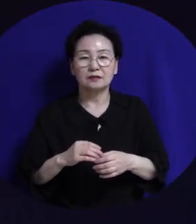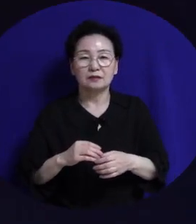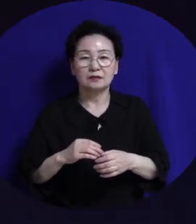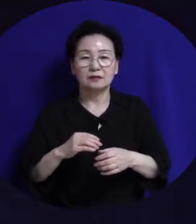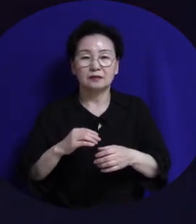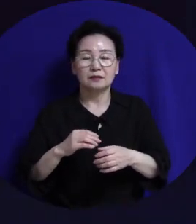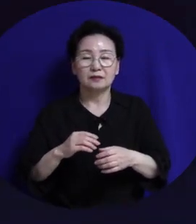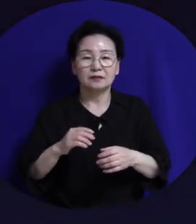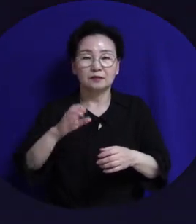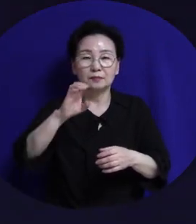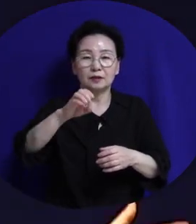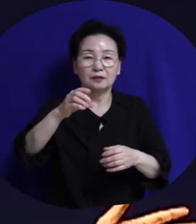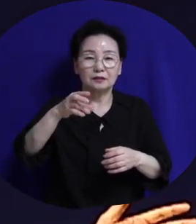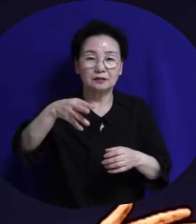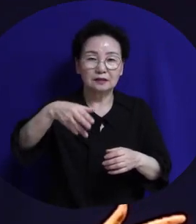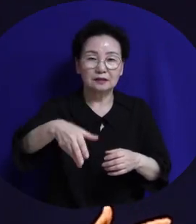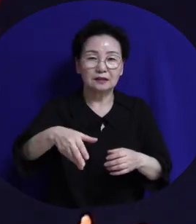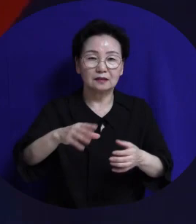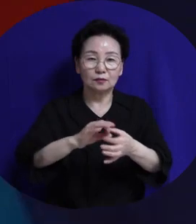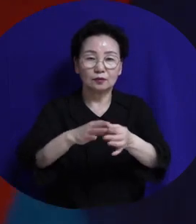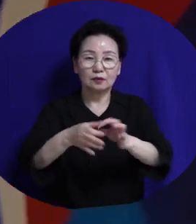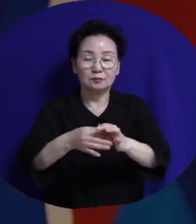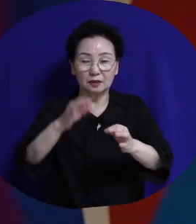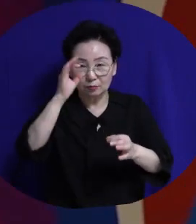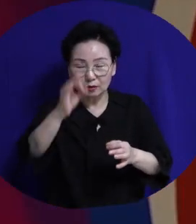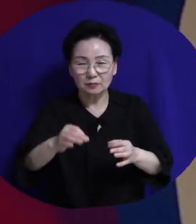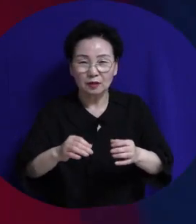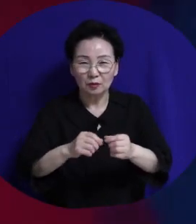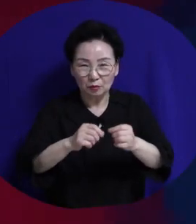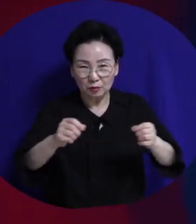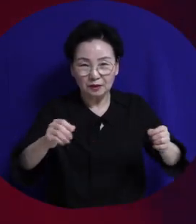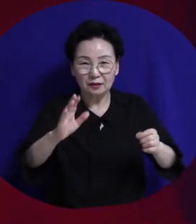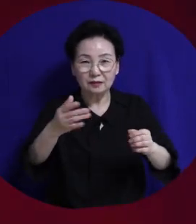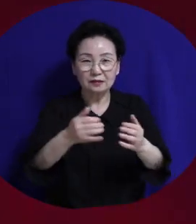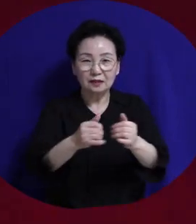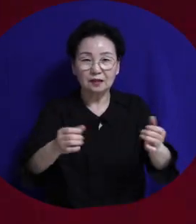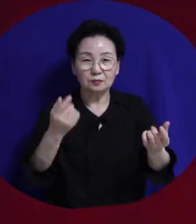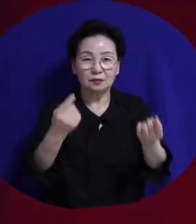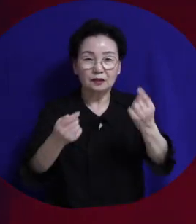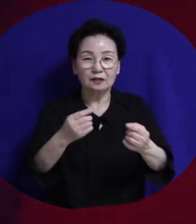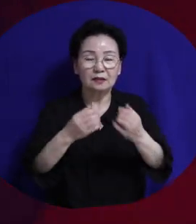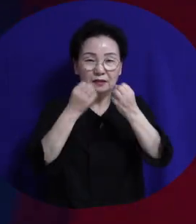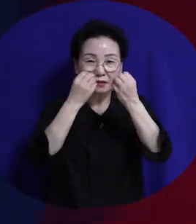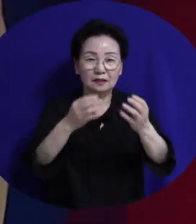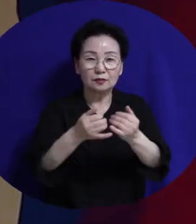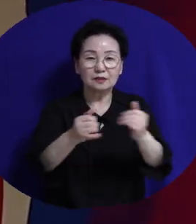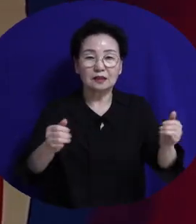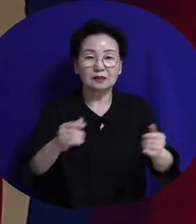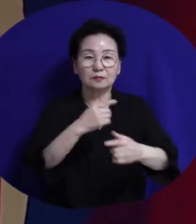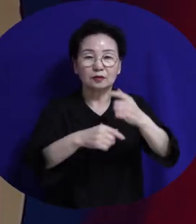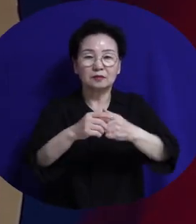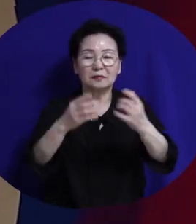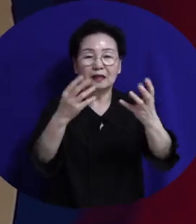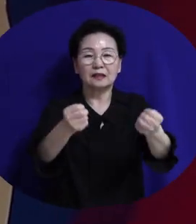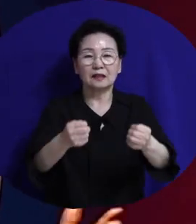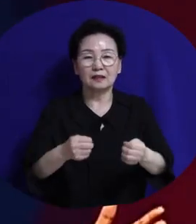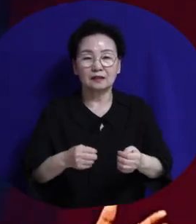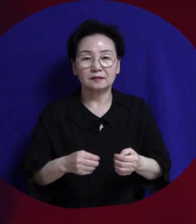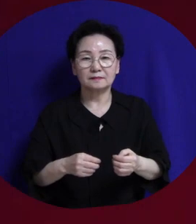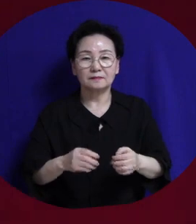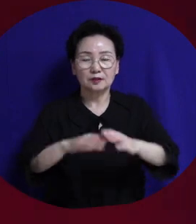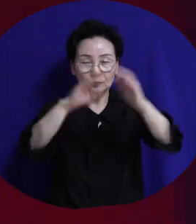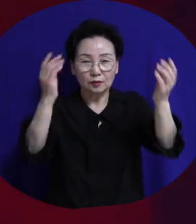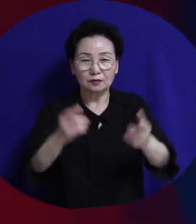지금 평창올림픽도 보면 오래된 사람보다 새로 나온 아이들이 더 잘하는 게 얼마나 많습니까? 연예계도 마찬가지죠. 모든 게